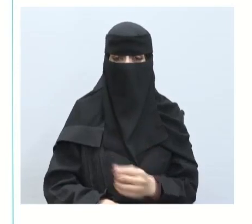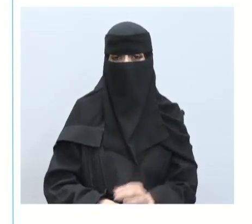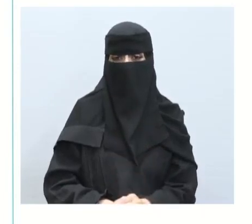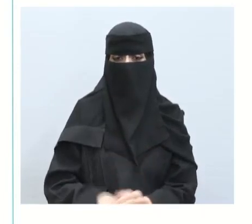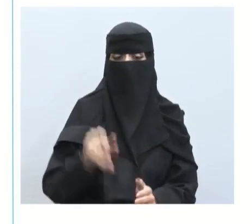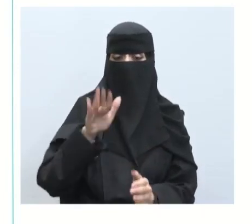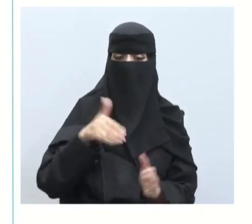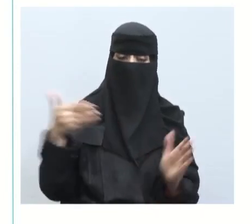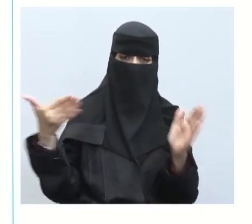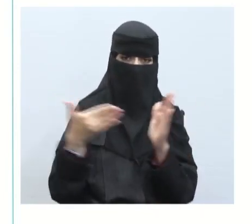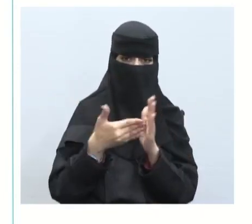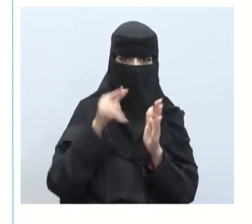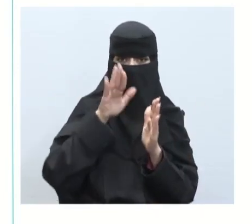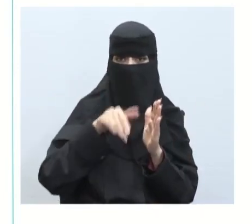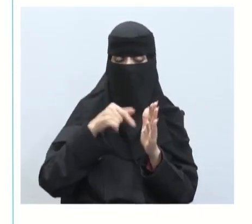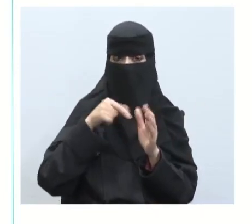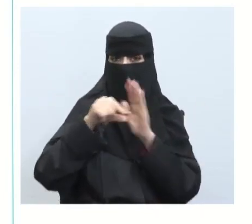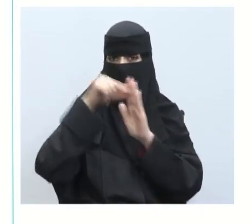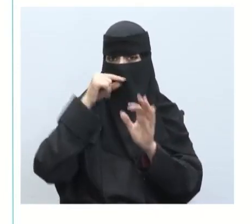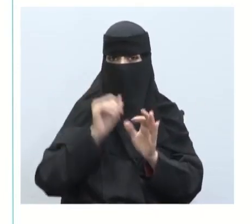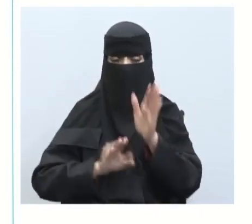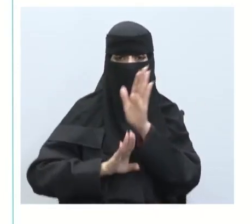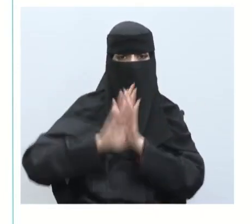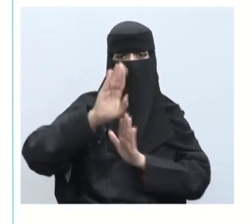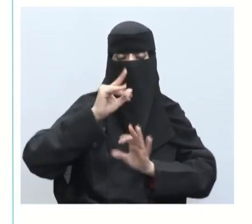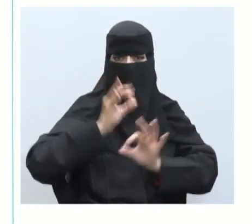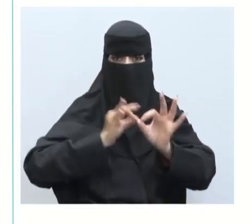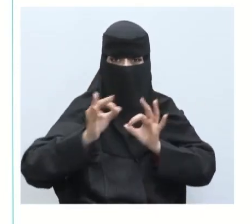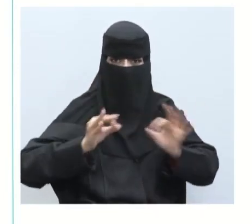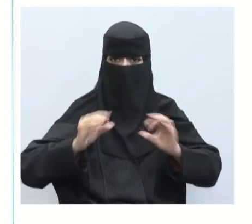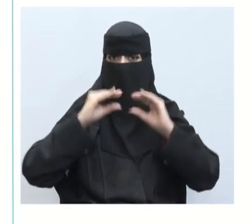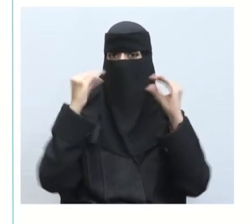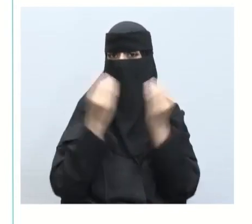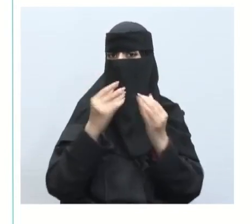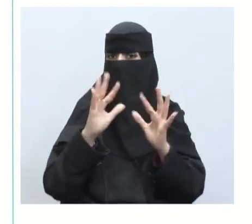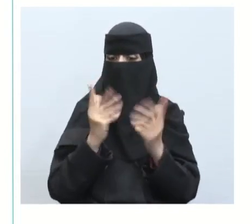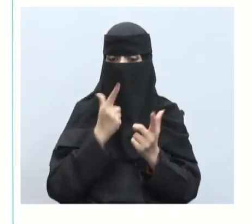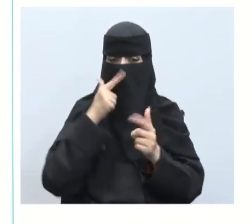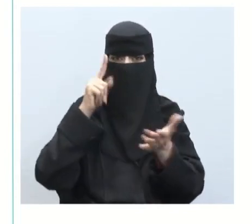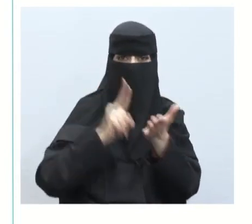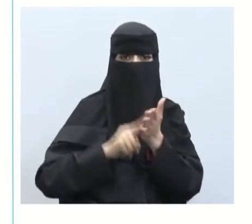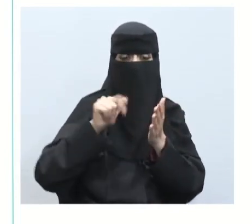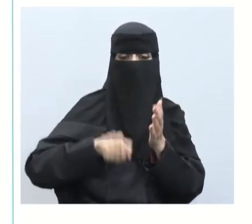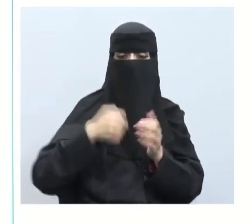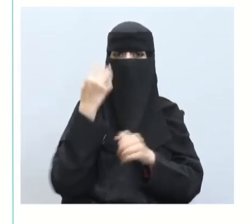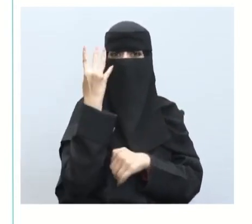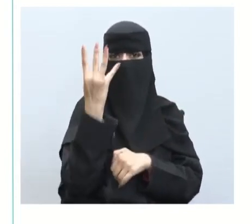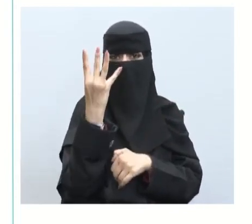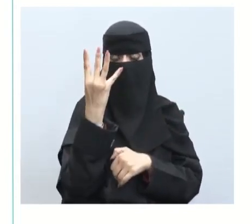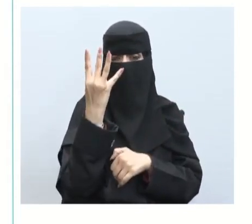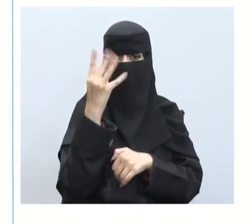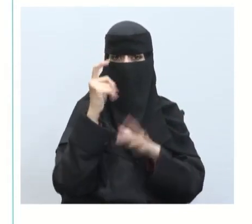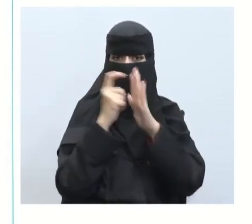اخر هذا الدرس تطوير استراتيجيه الاداره ذكرنا كل منظمه ترغب بتطوير استراتيجيه ادارتها لابد ان